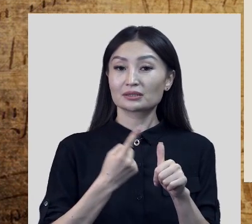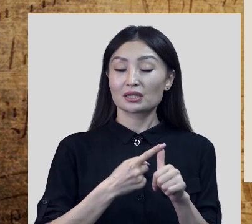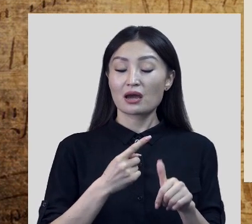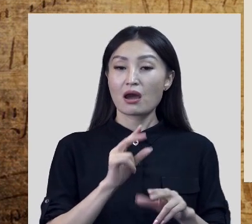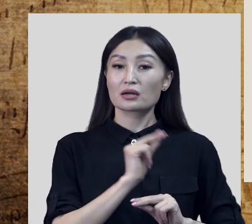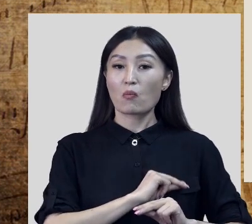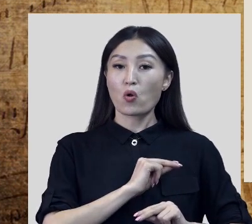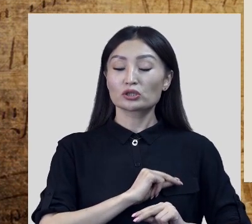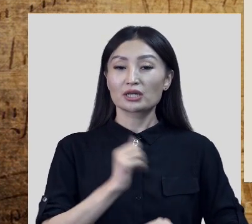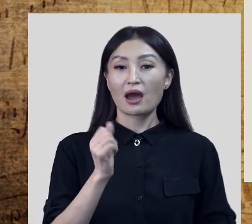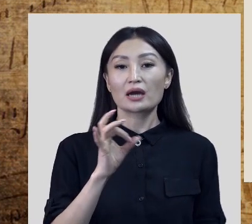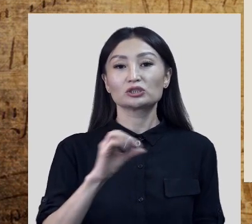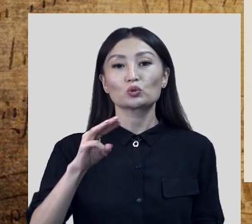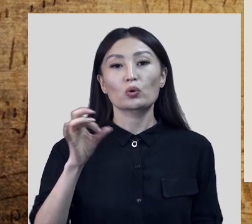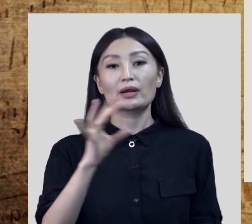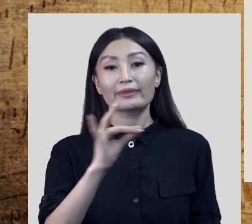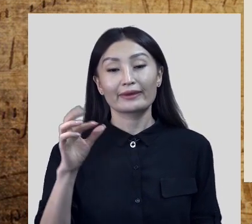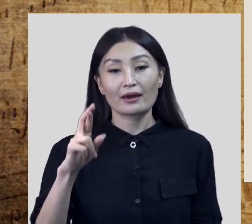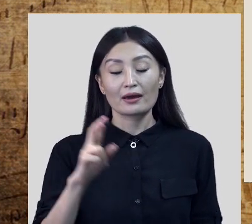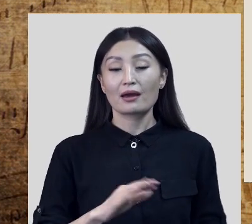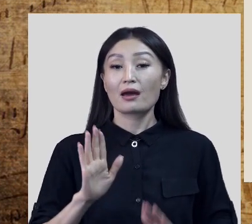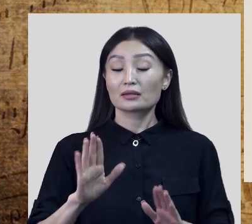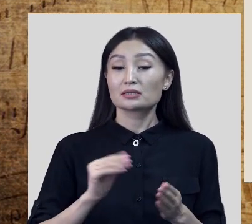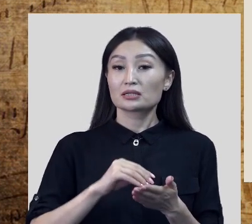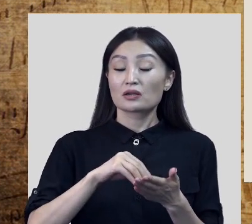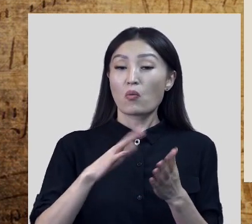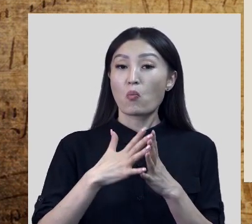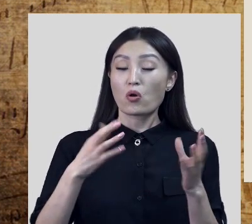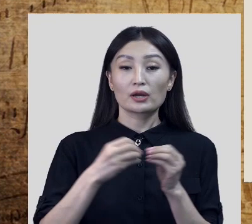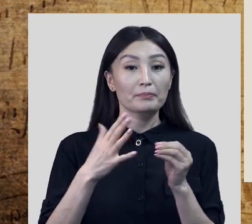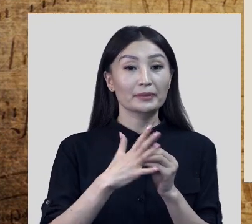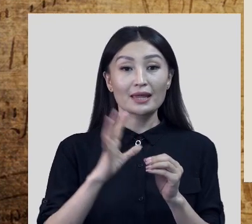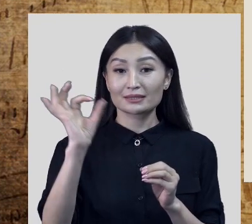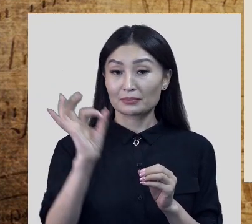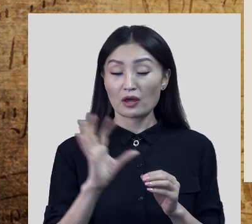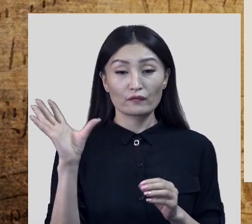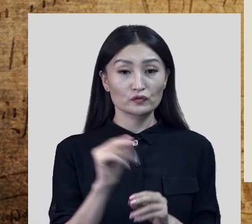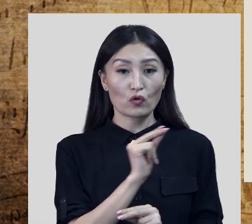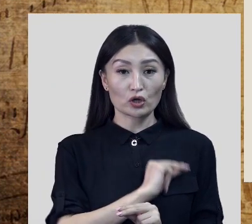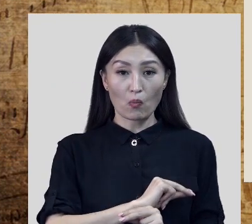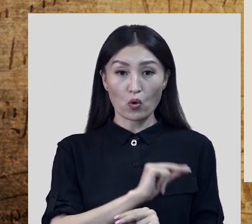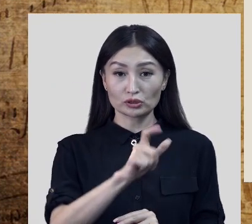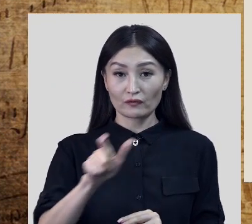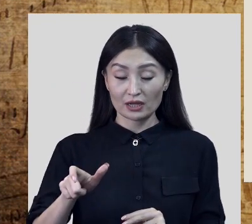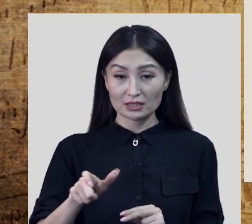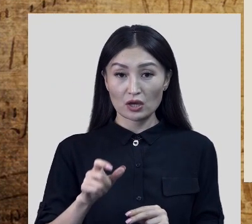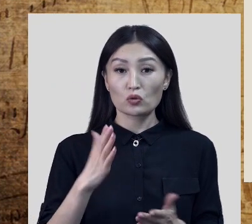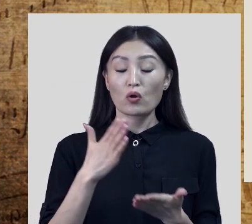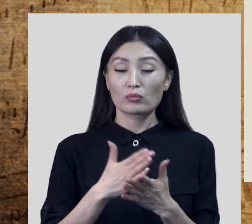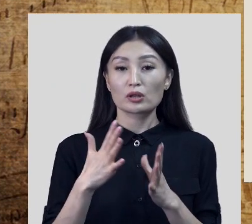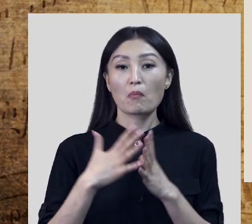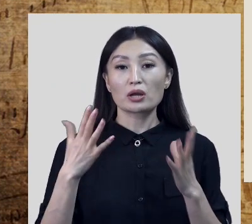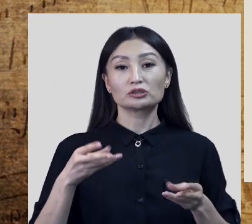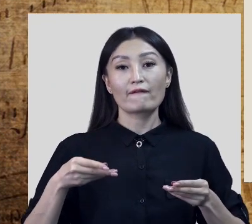рабочей аристократии она составляла не более 15 процентов всего рабочего класса но обладала